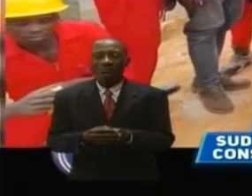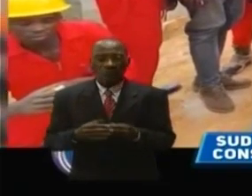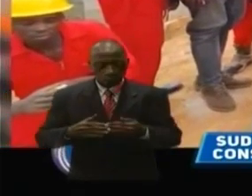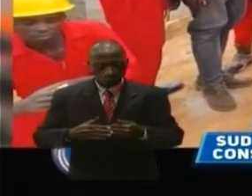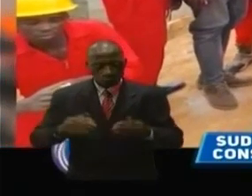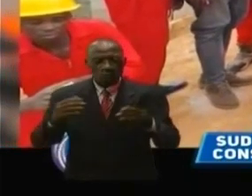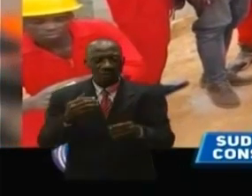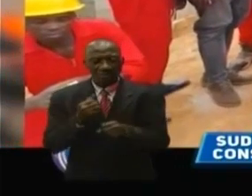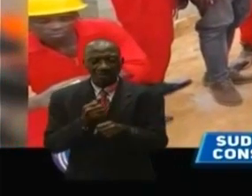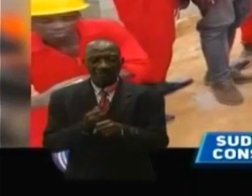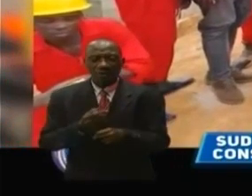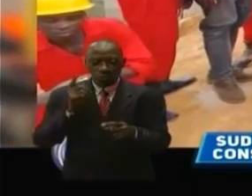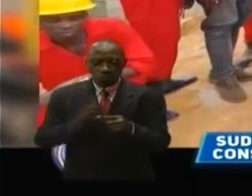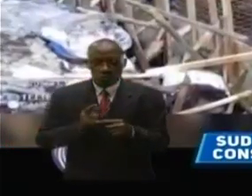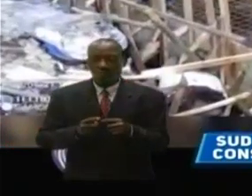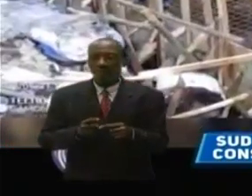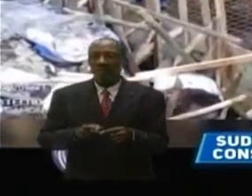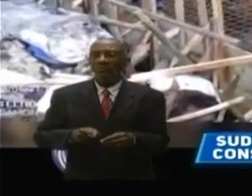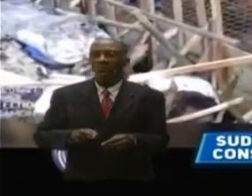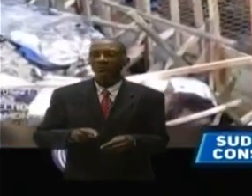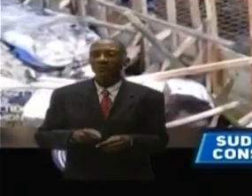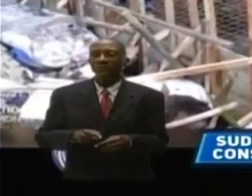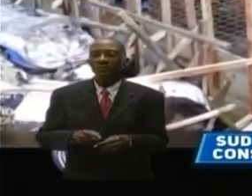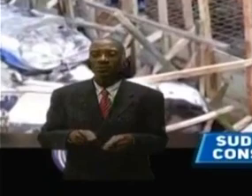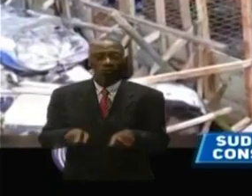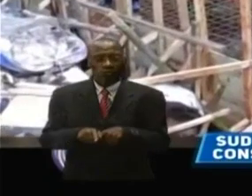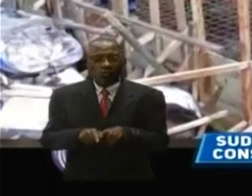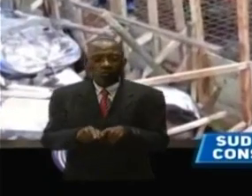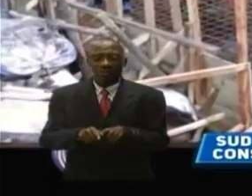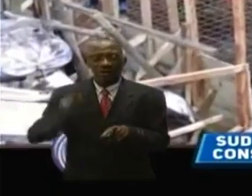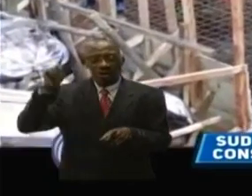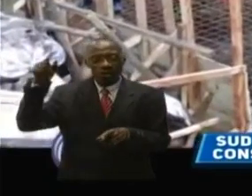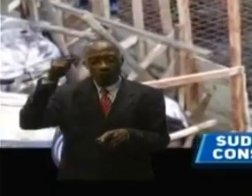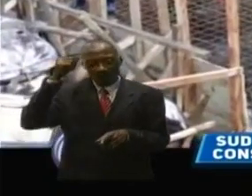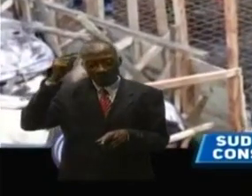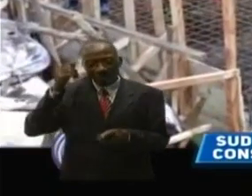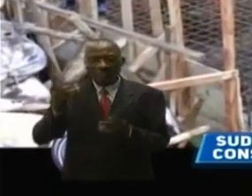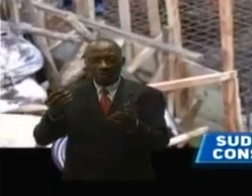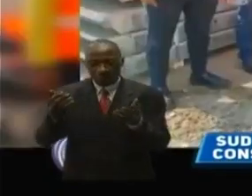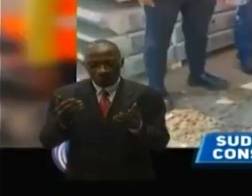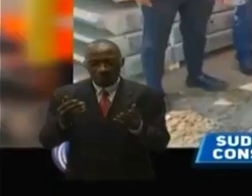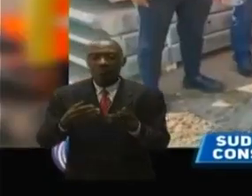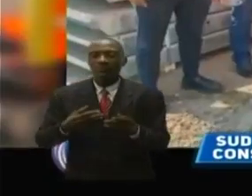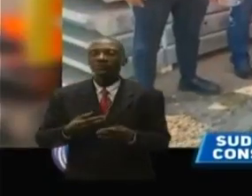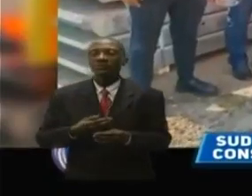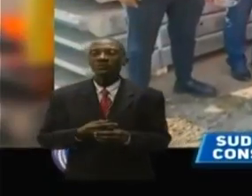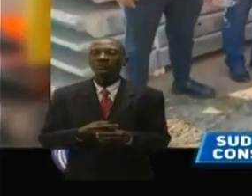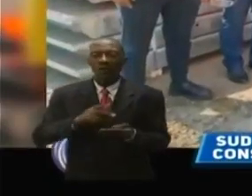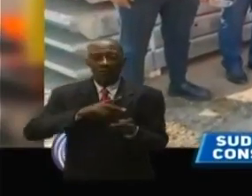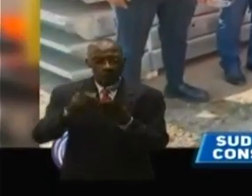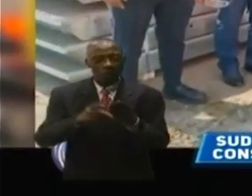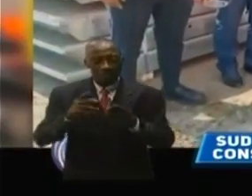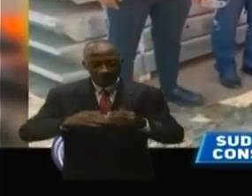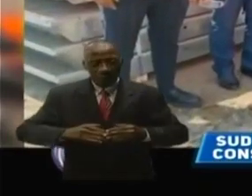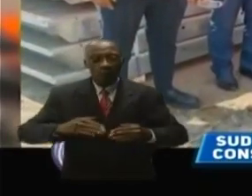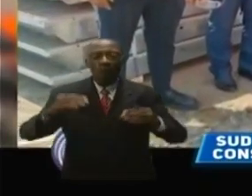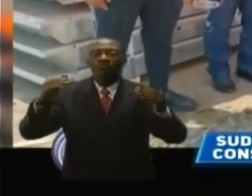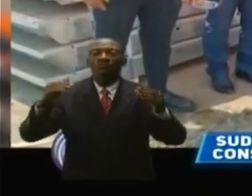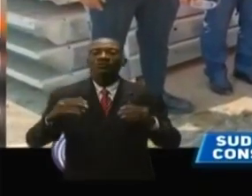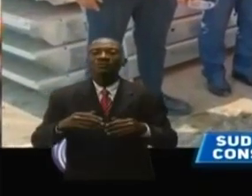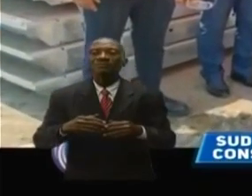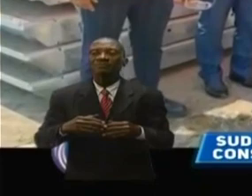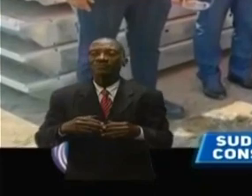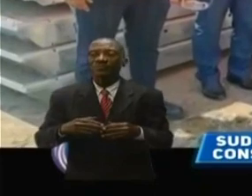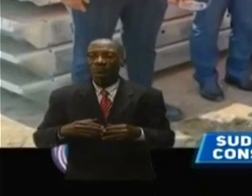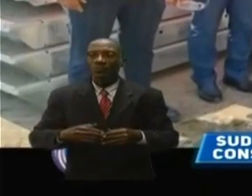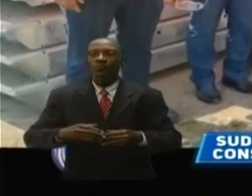du Sud Ubangi, s'y attelle. C'est dans cette optique qu'une délégation de l'Office de route, composée du directeur des ponts et du